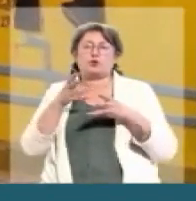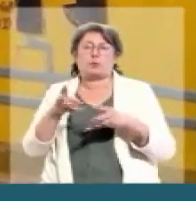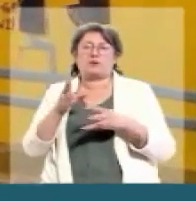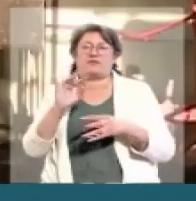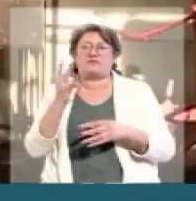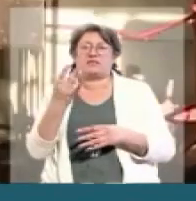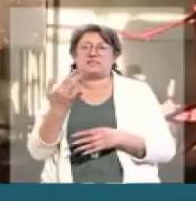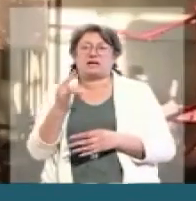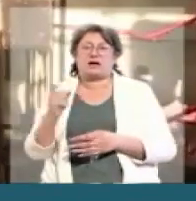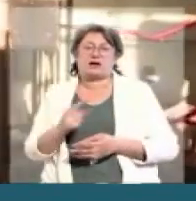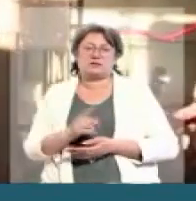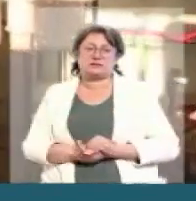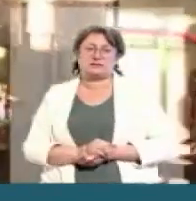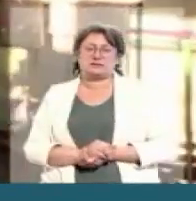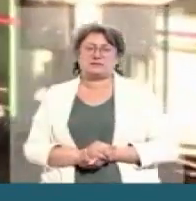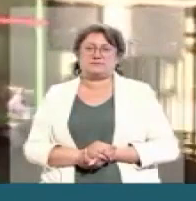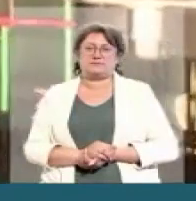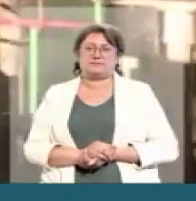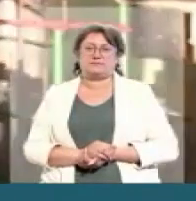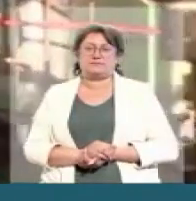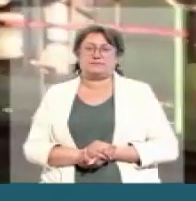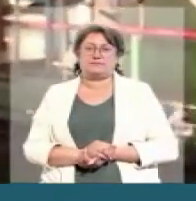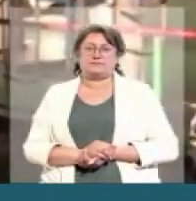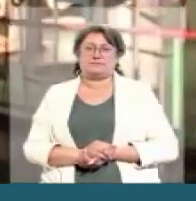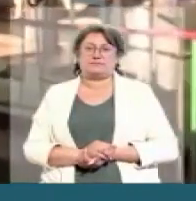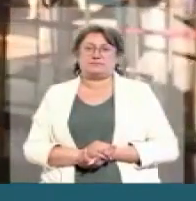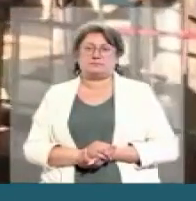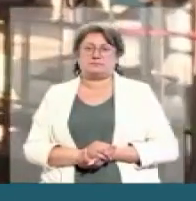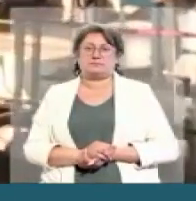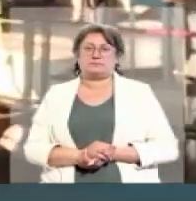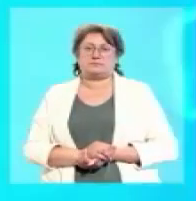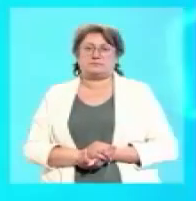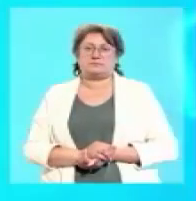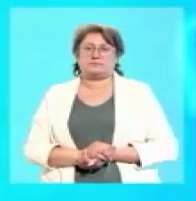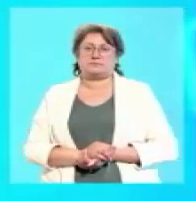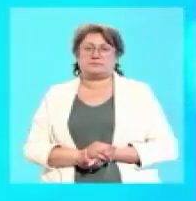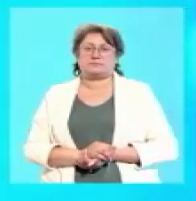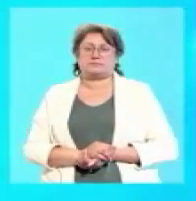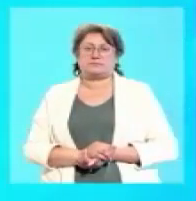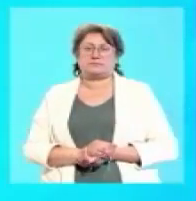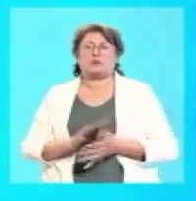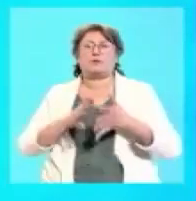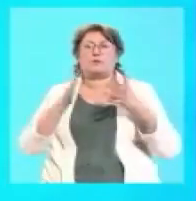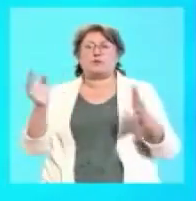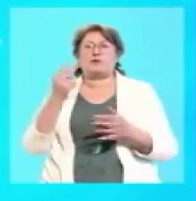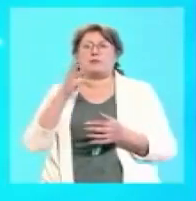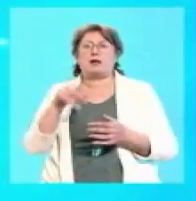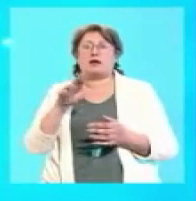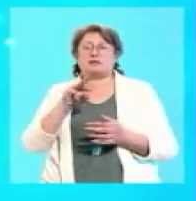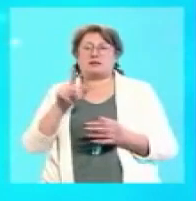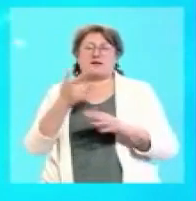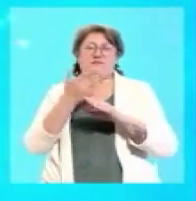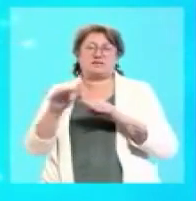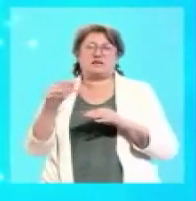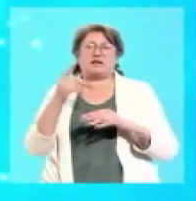в несколько раз. Диасна Спаев, Тимирлан Джамбулов, телеканал Костанай. Более 2 миллиардов тенге выделили